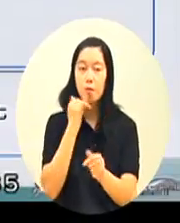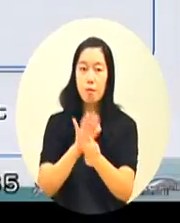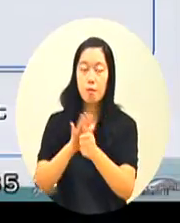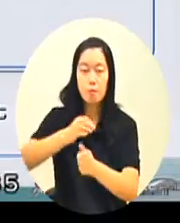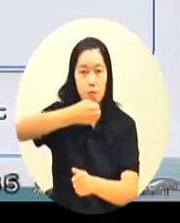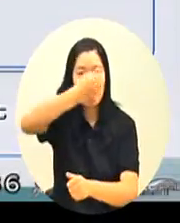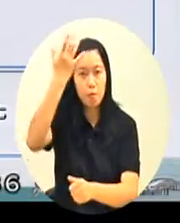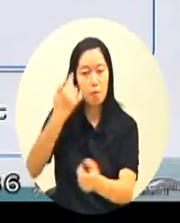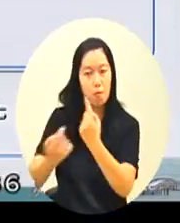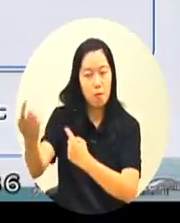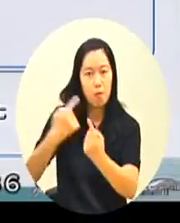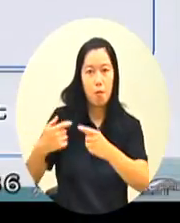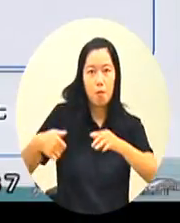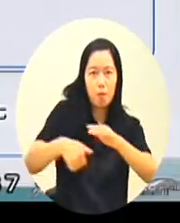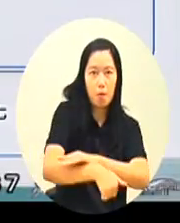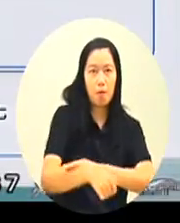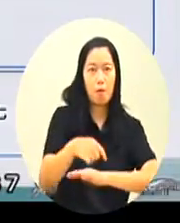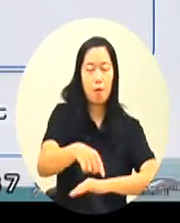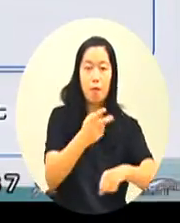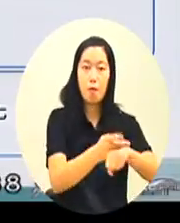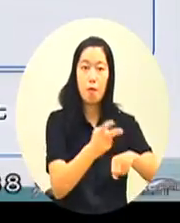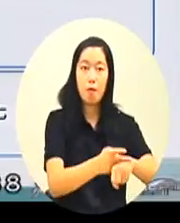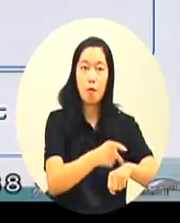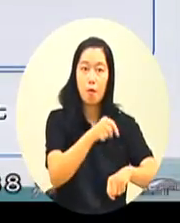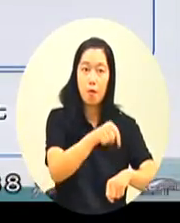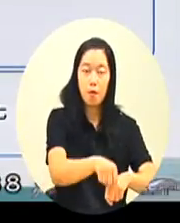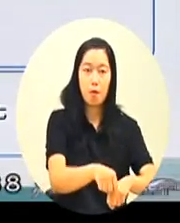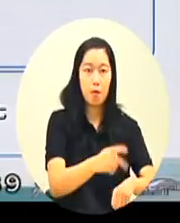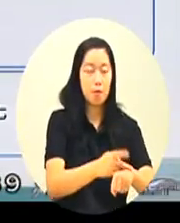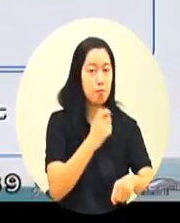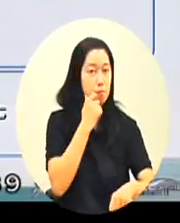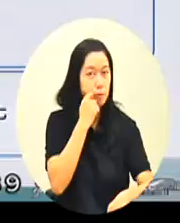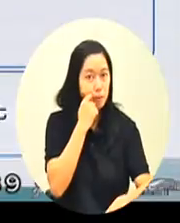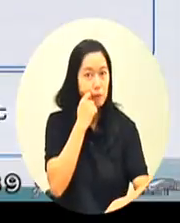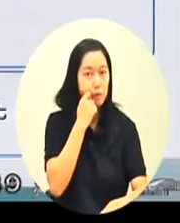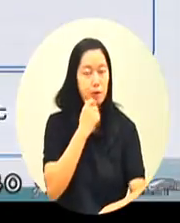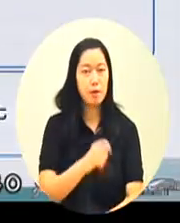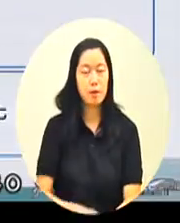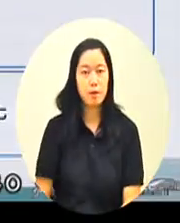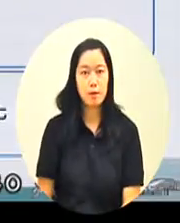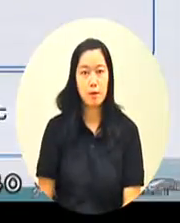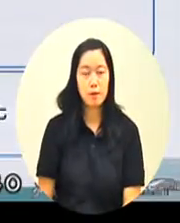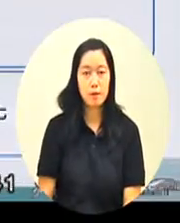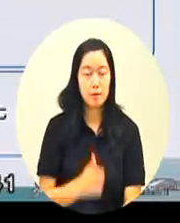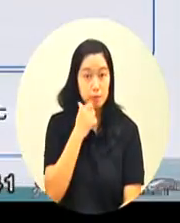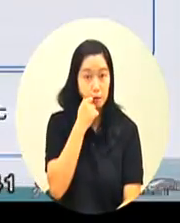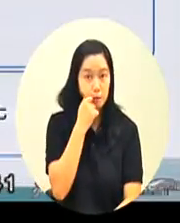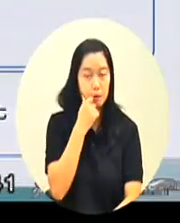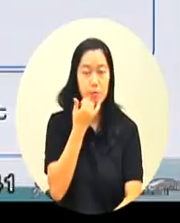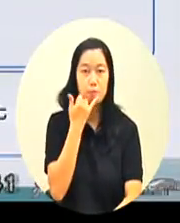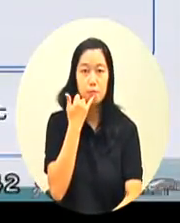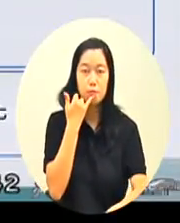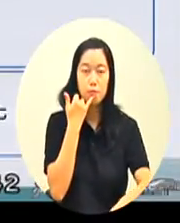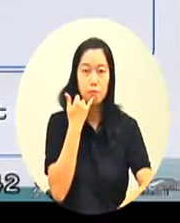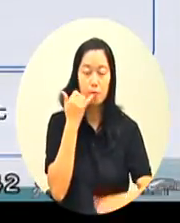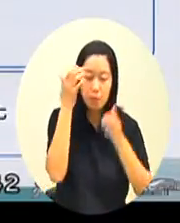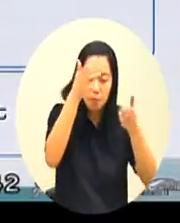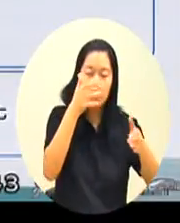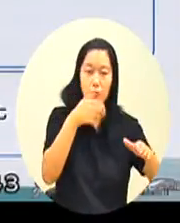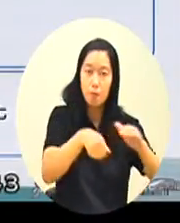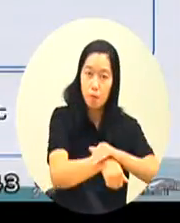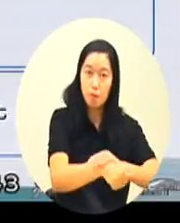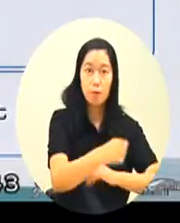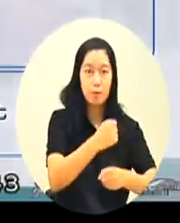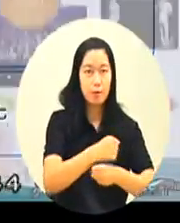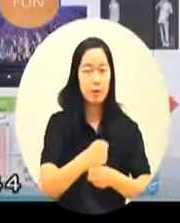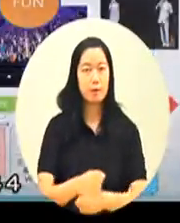人愿意投入技术含量比较高的知识含量比较高的生产事业当中。下